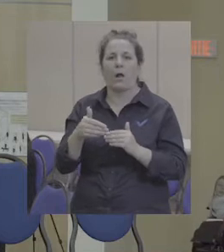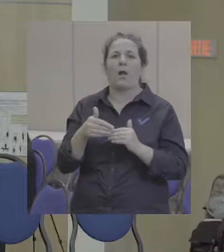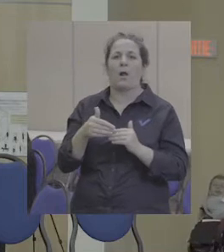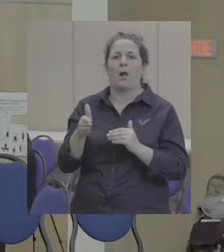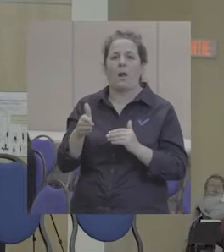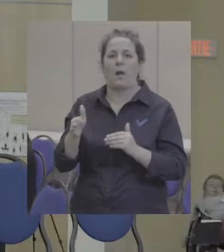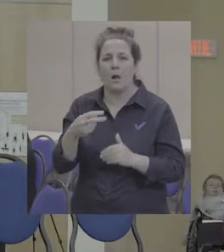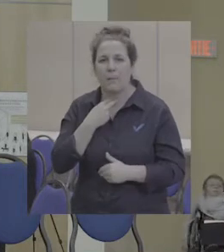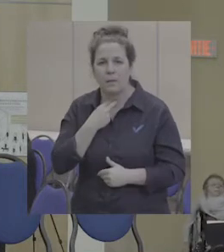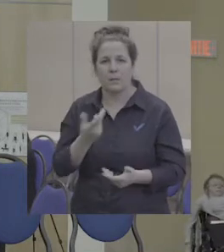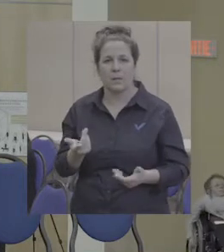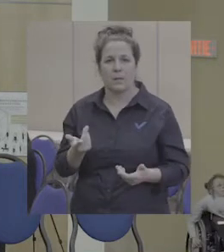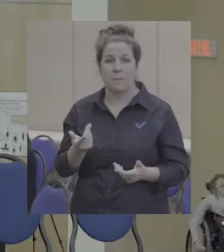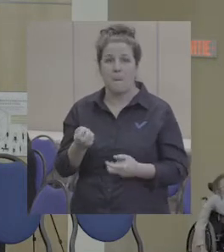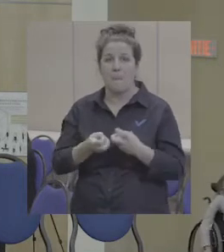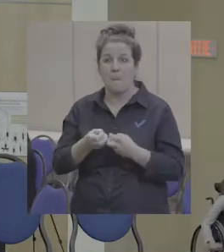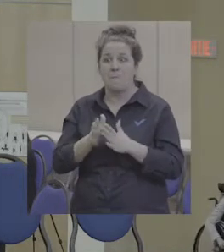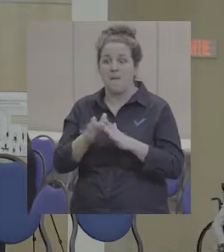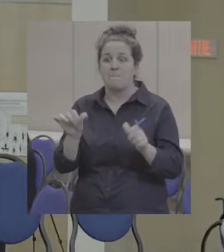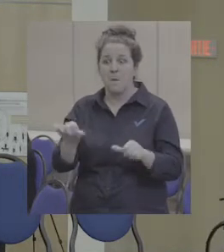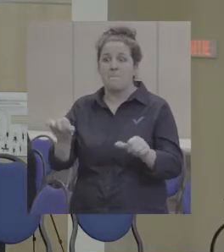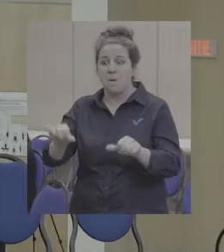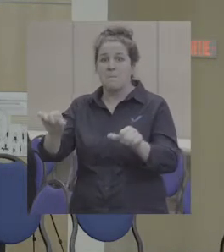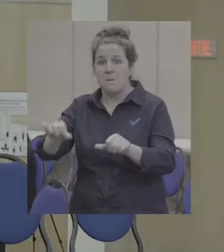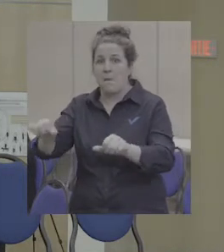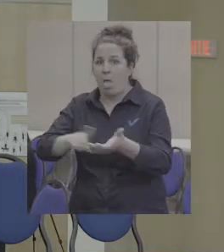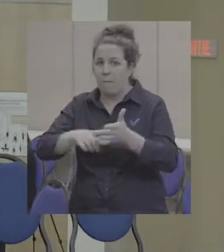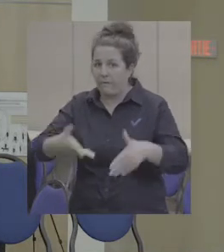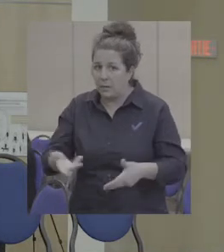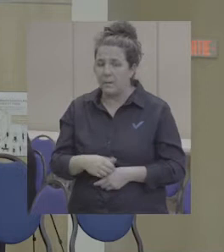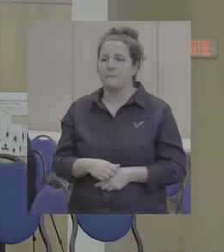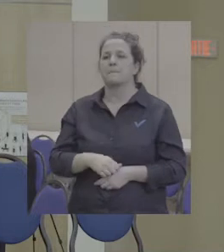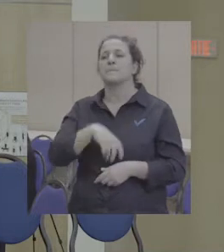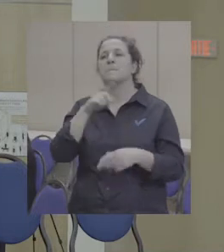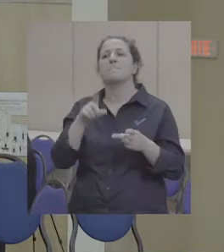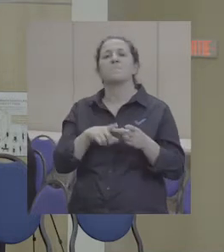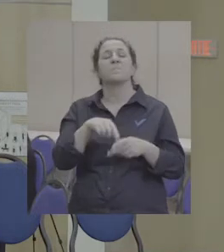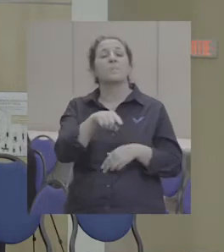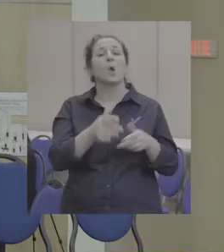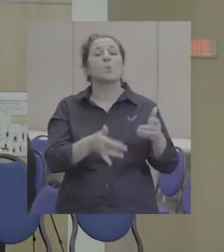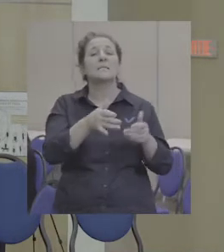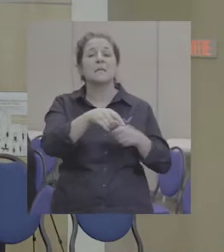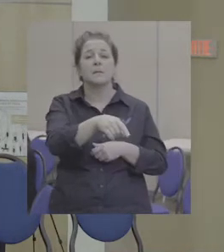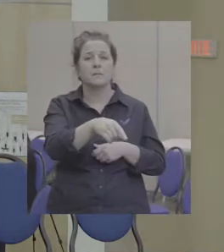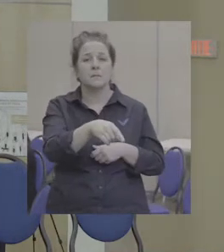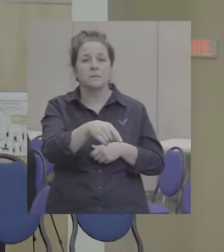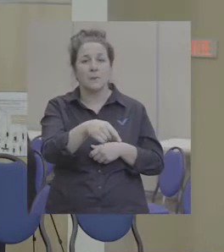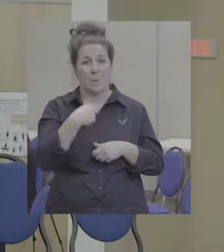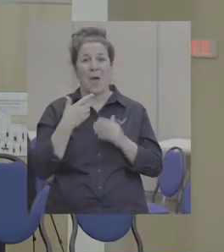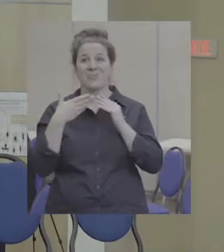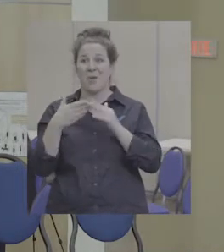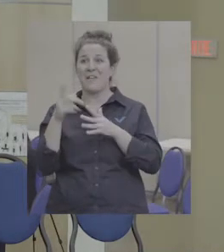le programme s'aggrave de jour en jour. la cuisine, elle n'est pas faite